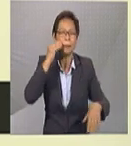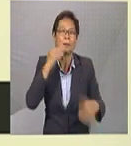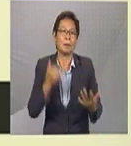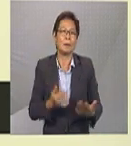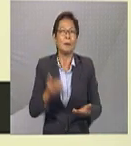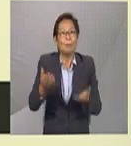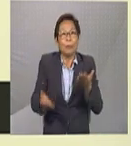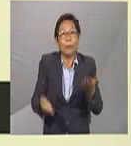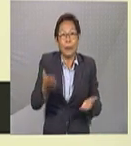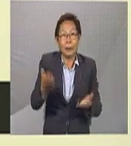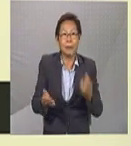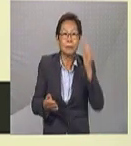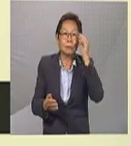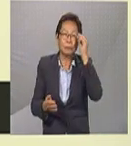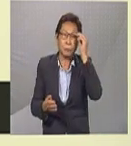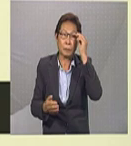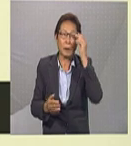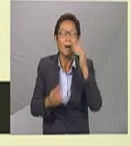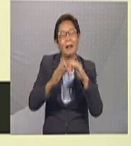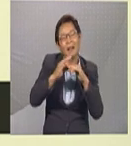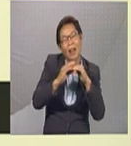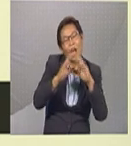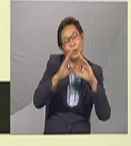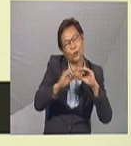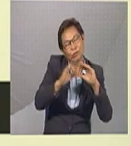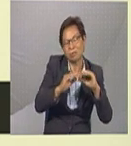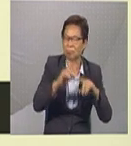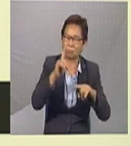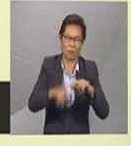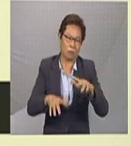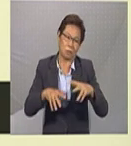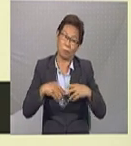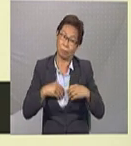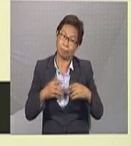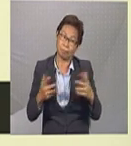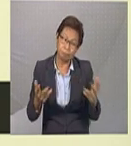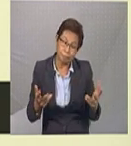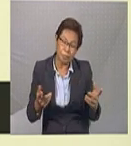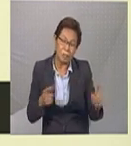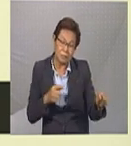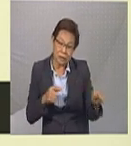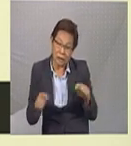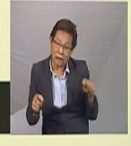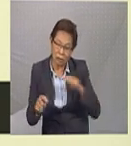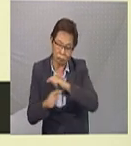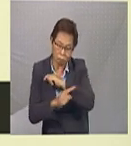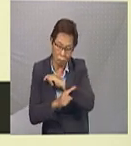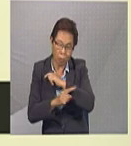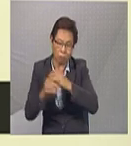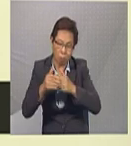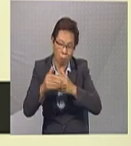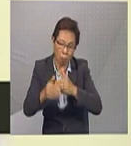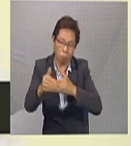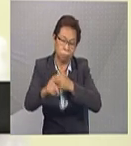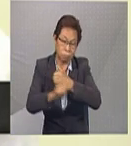mungkin secara lembut itu mungkin sudah tidak boleh diterima lagi, dan tindakan seterusnya kita akan tentukan